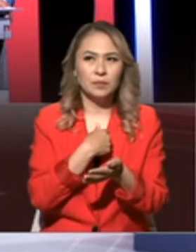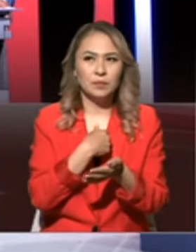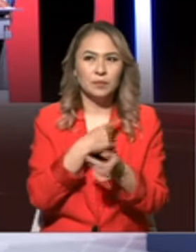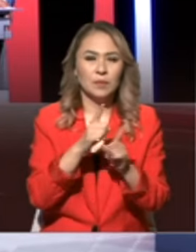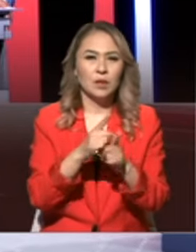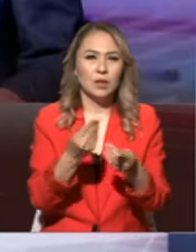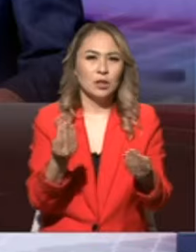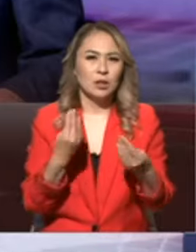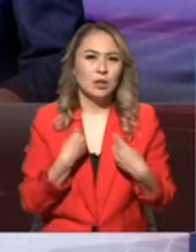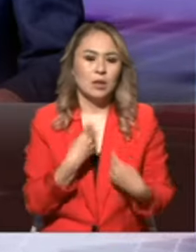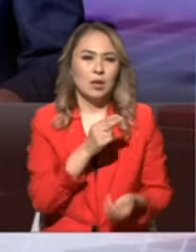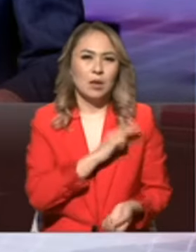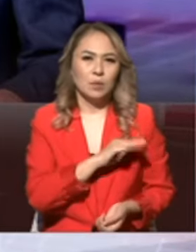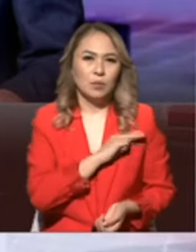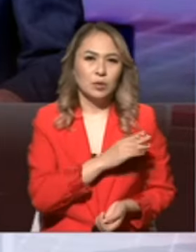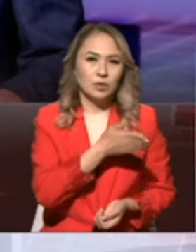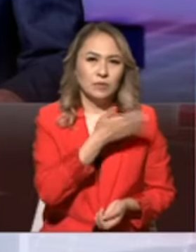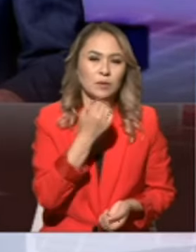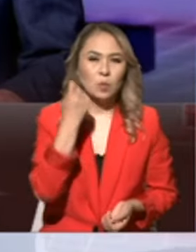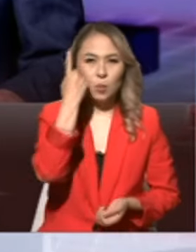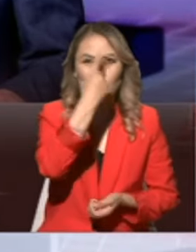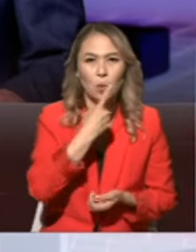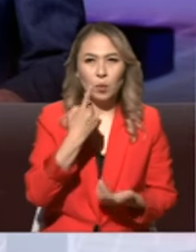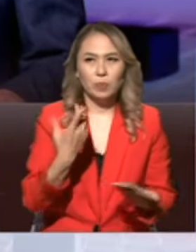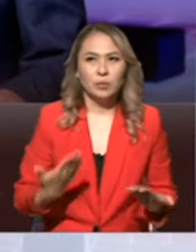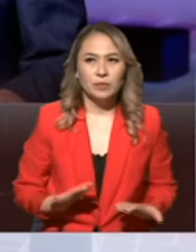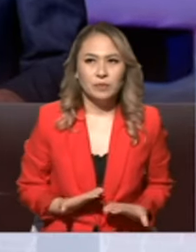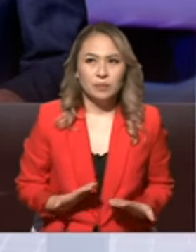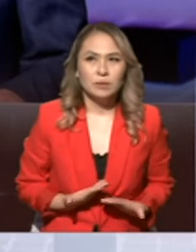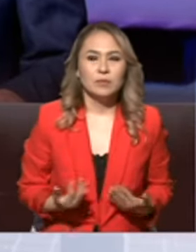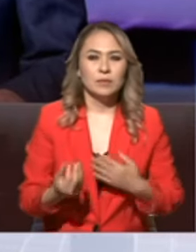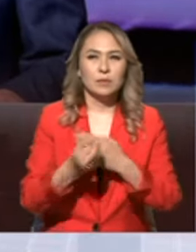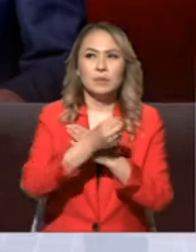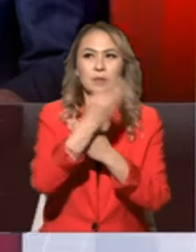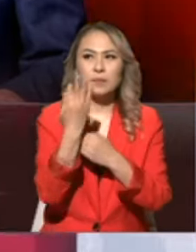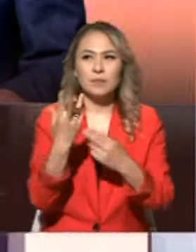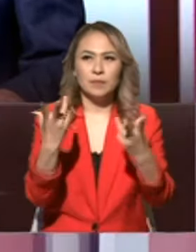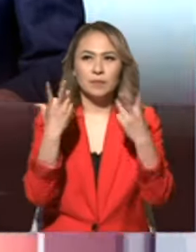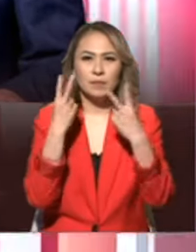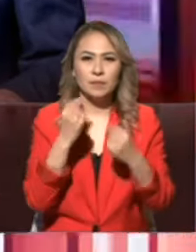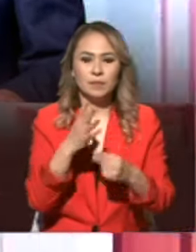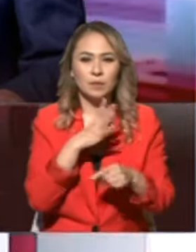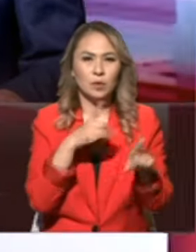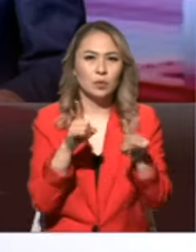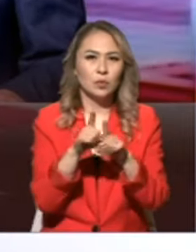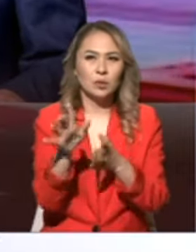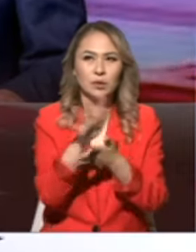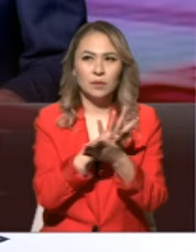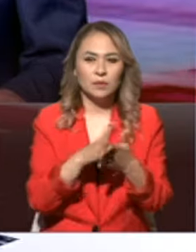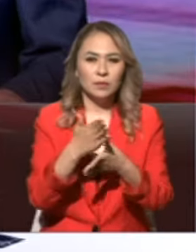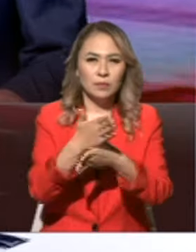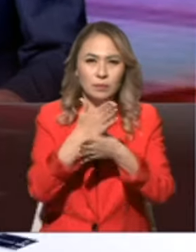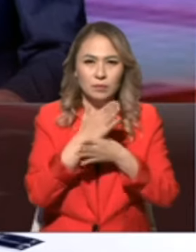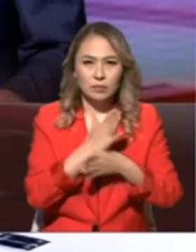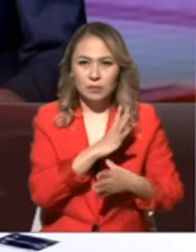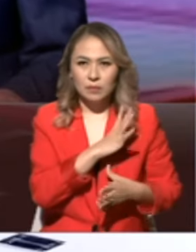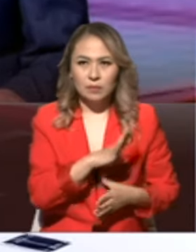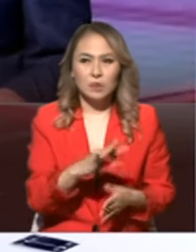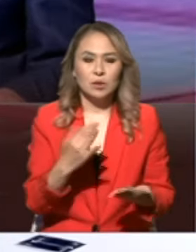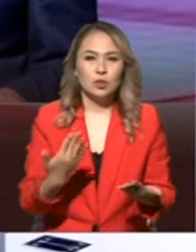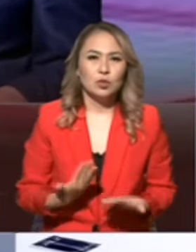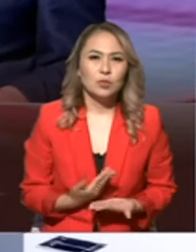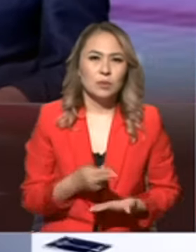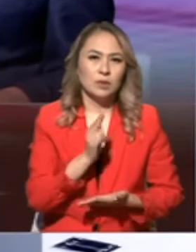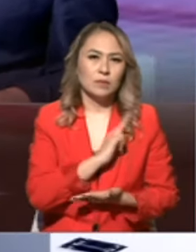жұмыс берілген жоқ. Бір жылдық көмірсуыңыз тастап береміз өзіміз деп, өтеп береміз деп, ондай ешқандай көмек берілген жоқ. И жұмыс